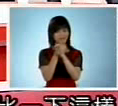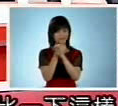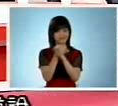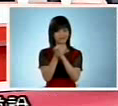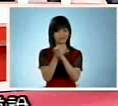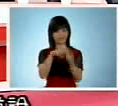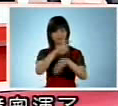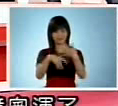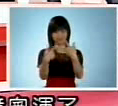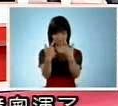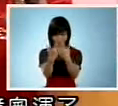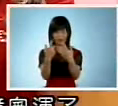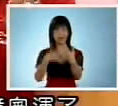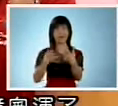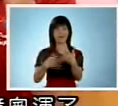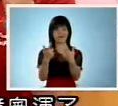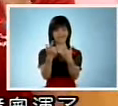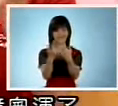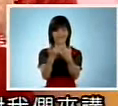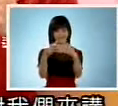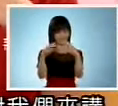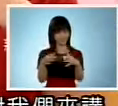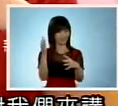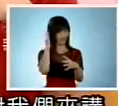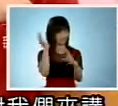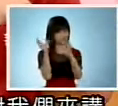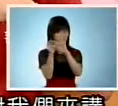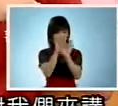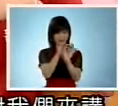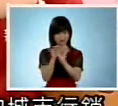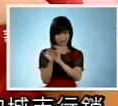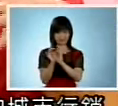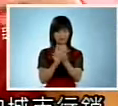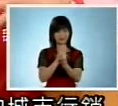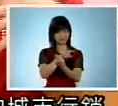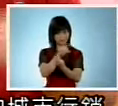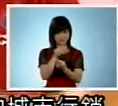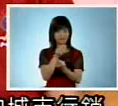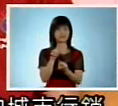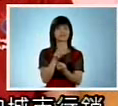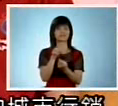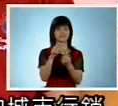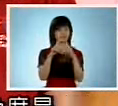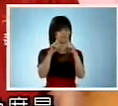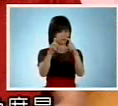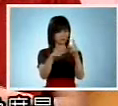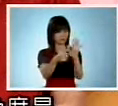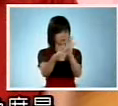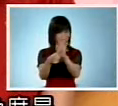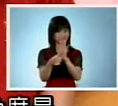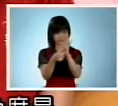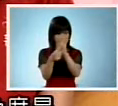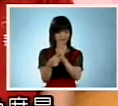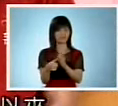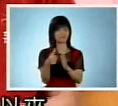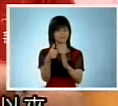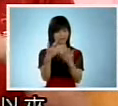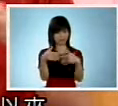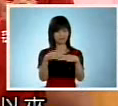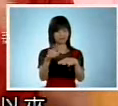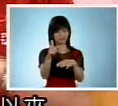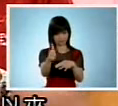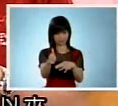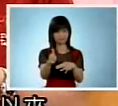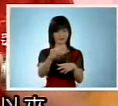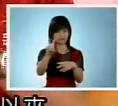跟他比一下，这样他就知道说，哎、欸，台北要办听障奥运了、嗯、所以我觉得这对我们来讲也是一个很好的城市行销、啊、另外一个角度是，我